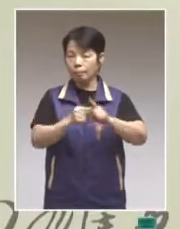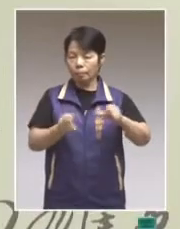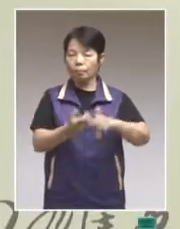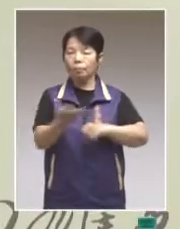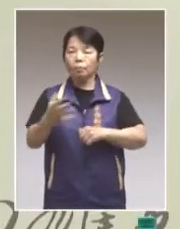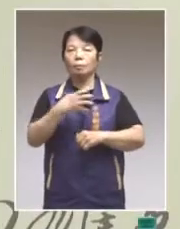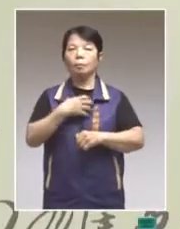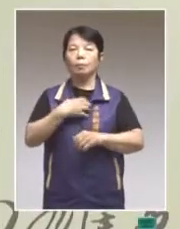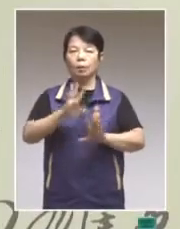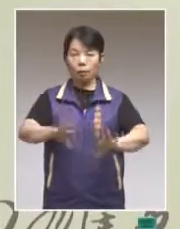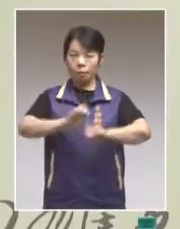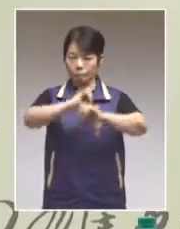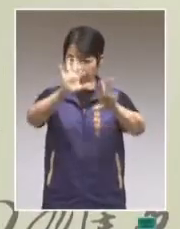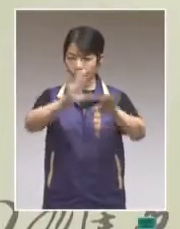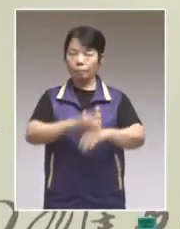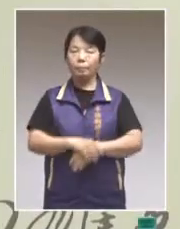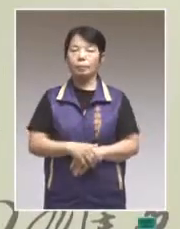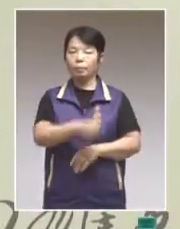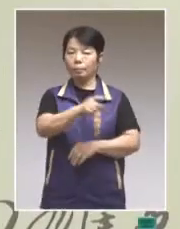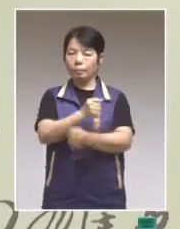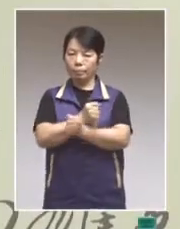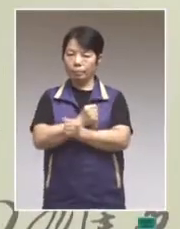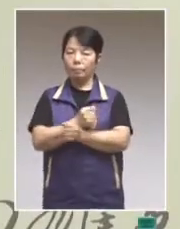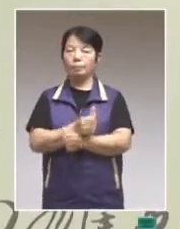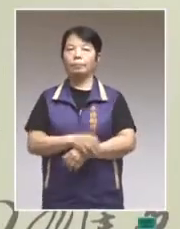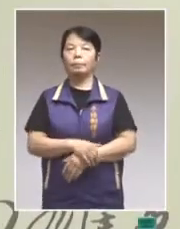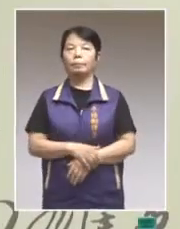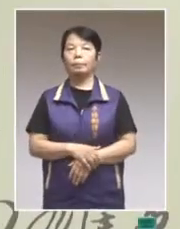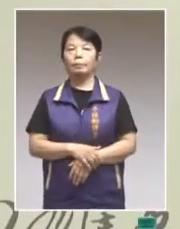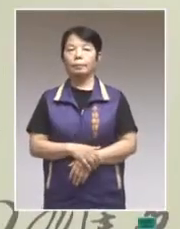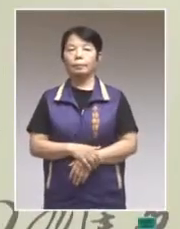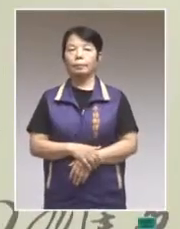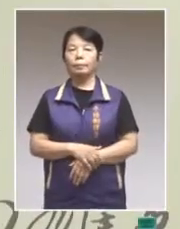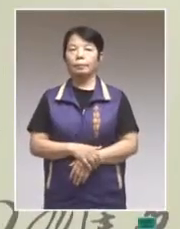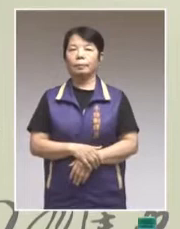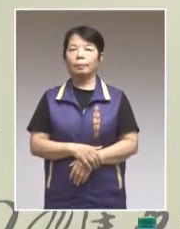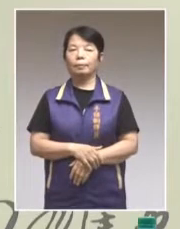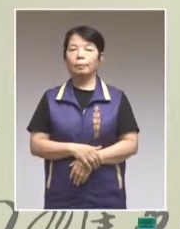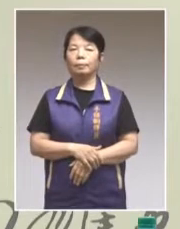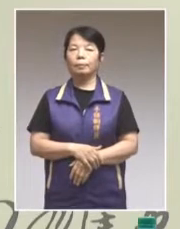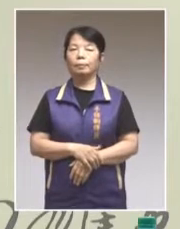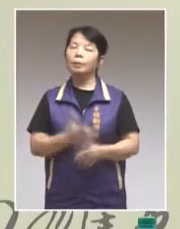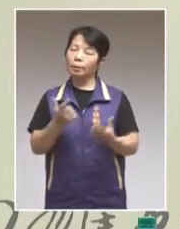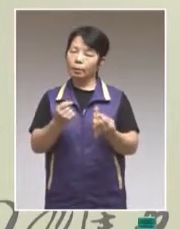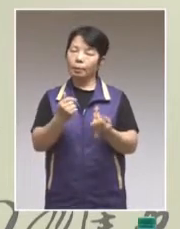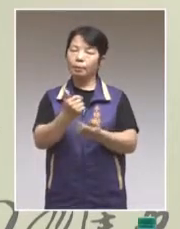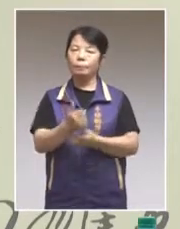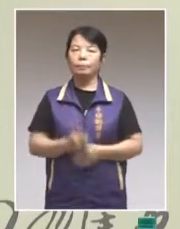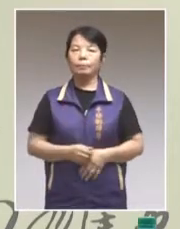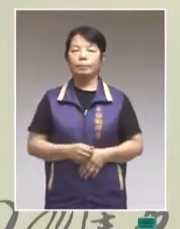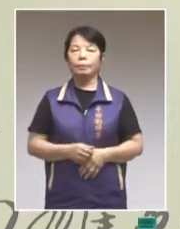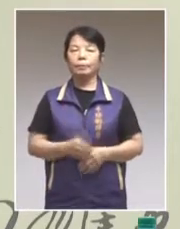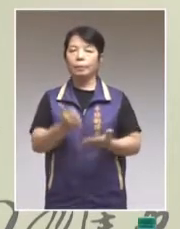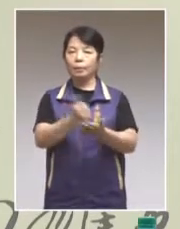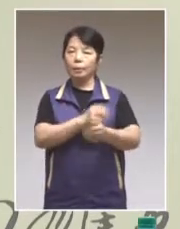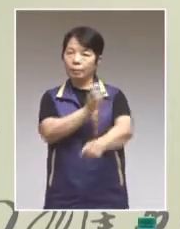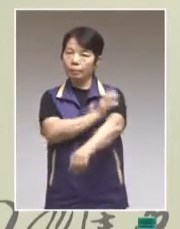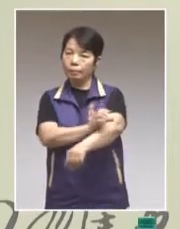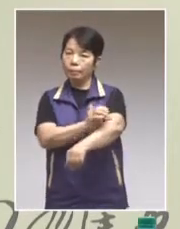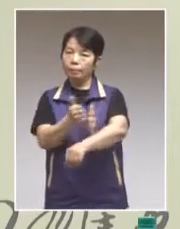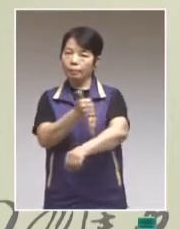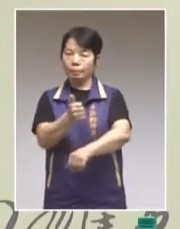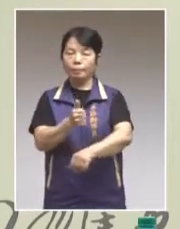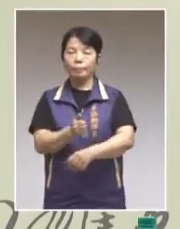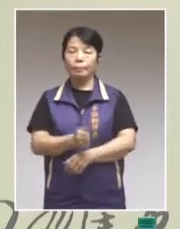险，在这里要提醒大家特别注意。那我们还是简单的请潘基正就